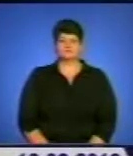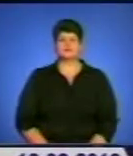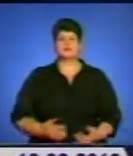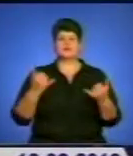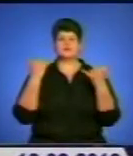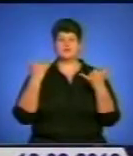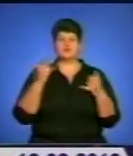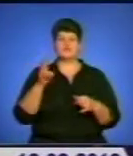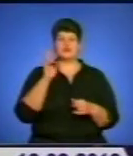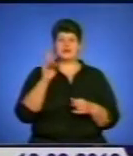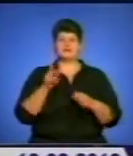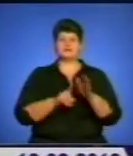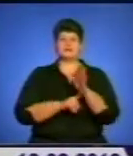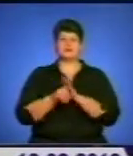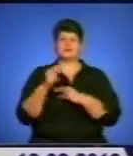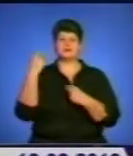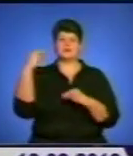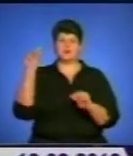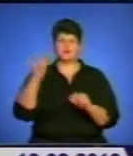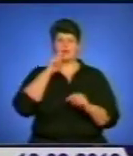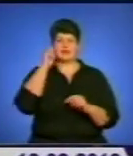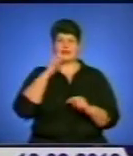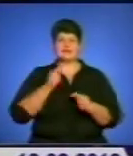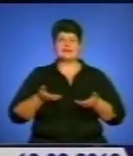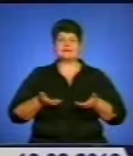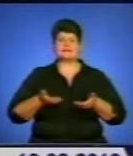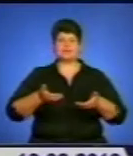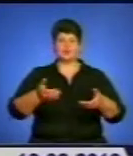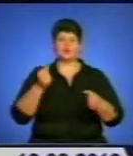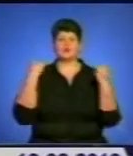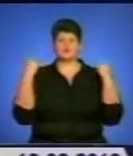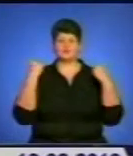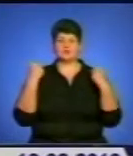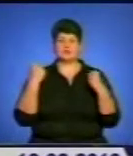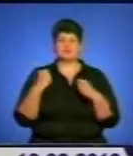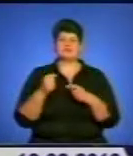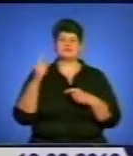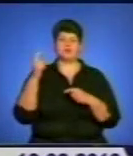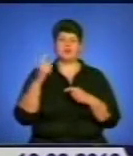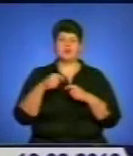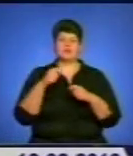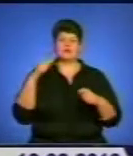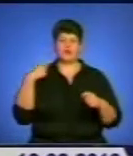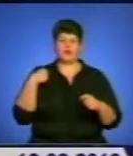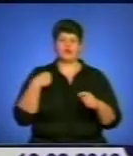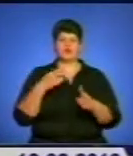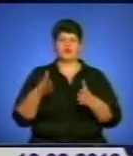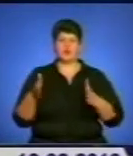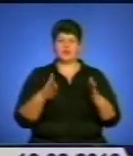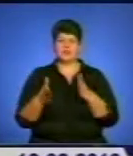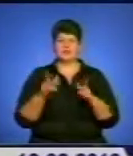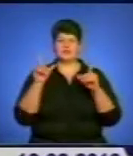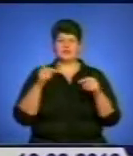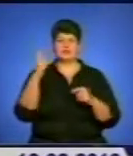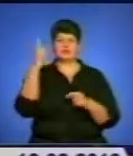Сьогодні у Кременті стартував чемпіонат України із санного спорту. Із кілометрової доріжки спускалися понад 140